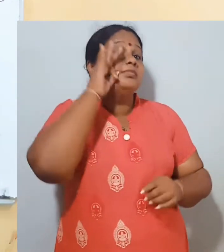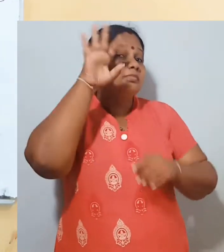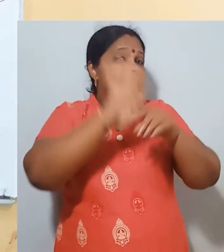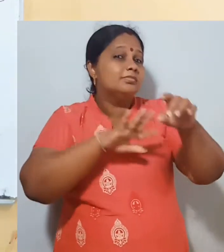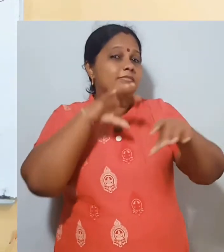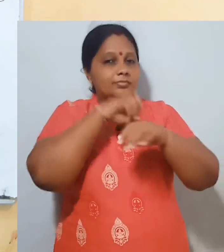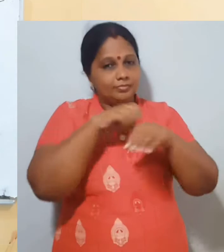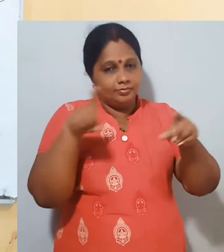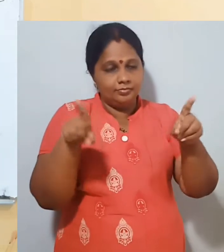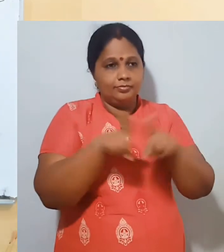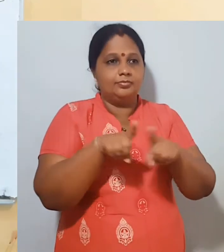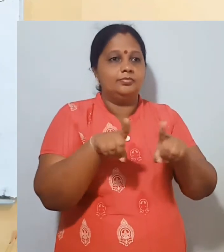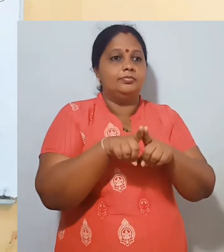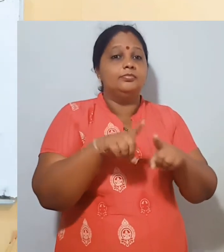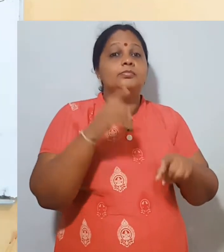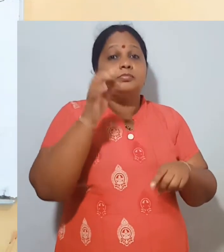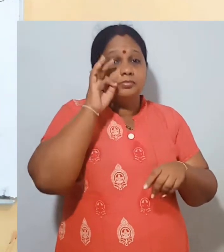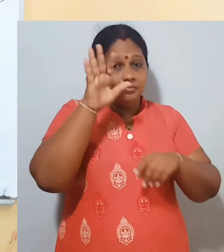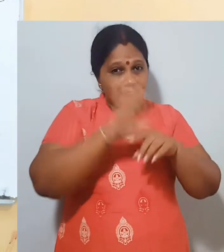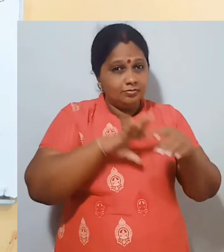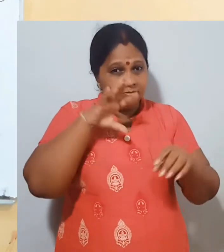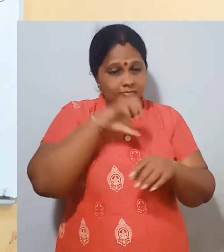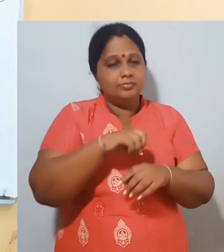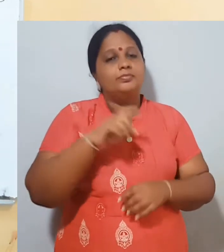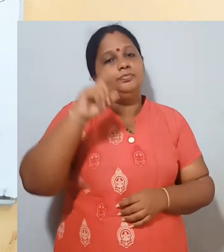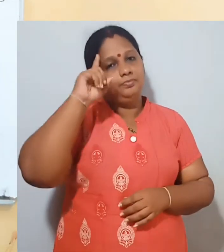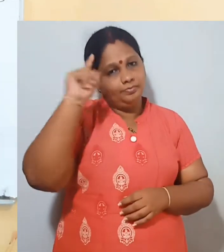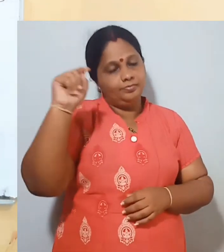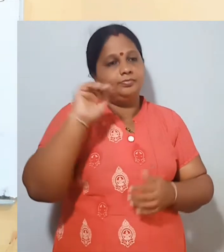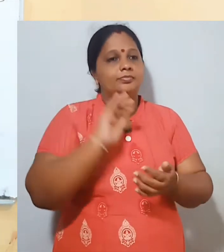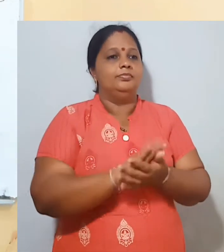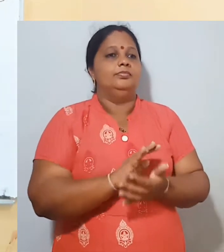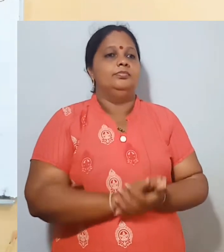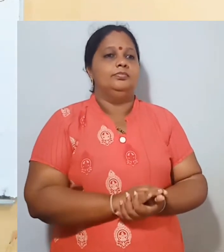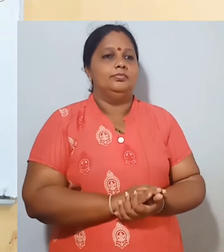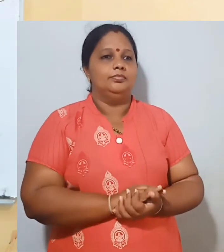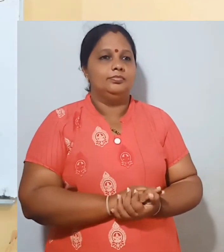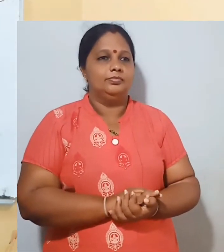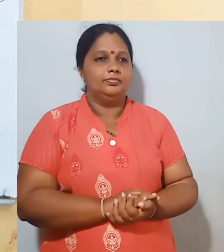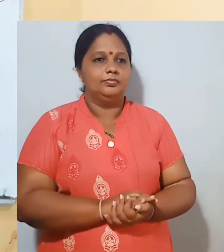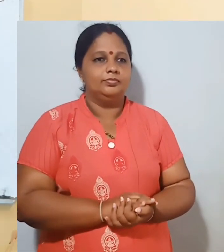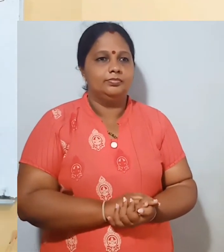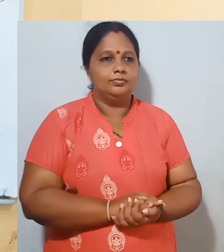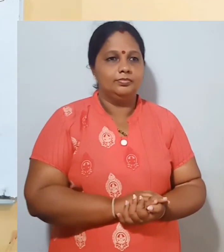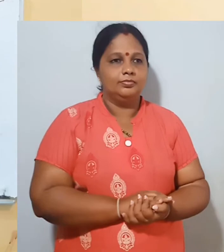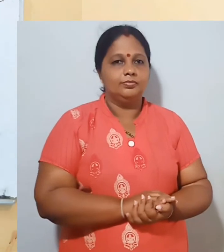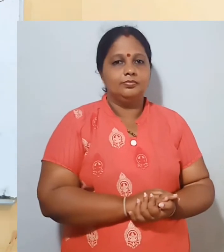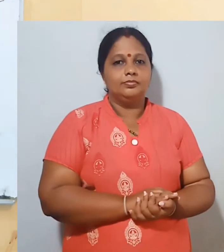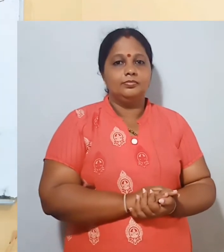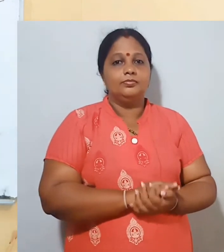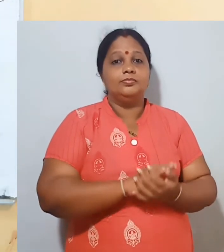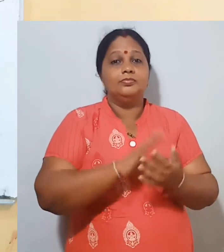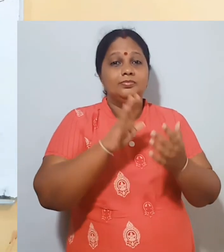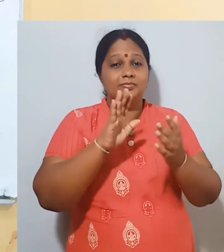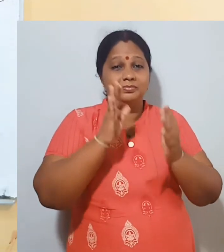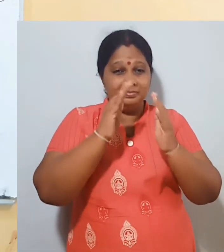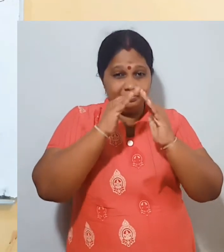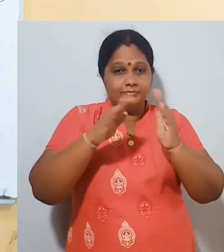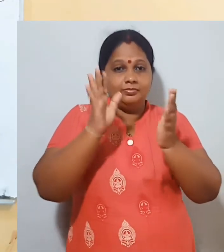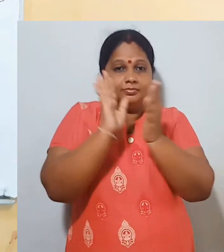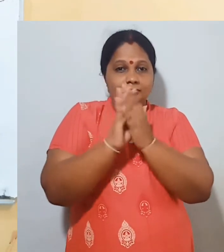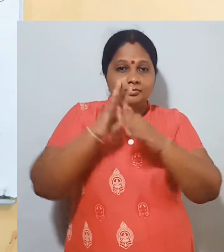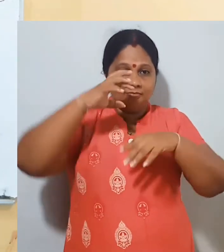மாதிரி தான், பூனைக்கடியாலையும் விசர்வர்த்தங்கள் வரலாம். ரைட்? மற்றது வீட்டு எலி கடிக்கிறதாலையும் கன பேர் இதுக்கு அந்த ஊசி போடணுமான்னு